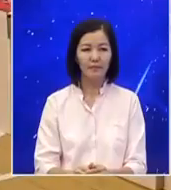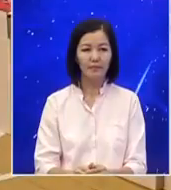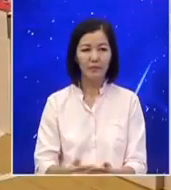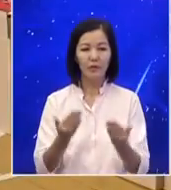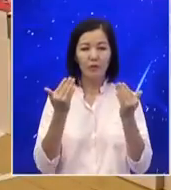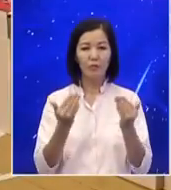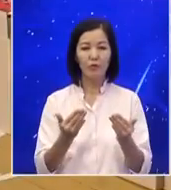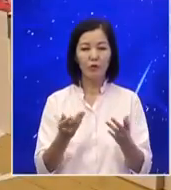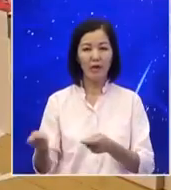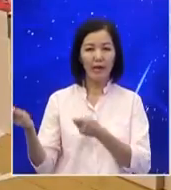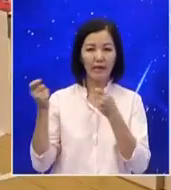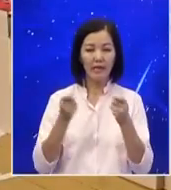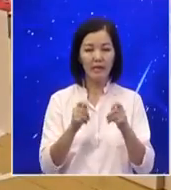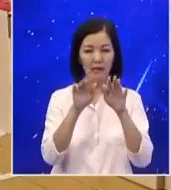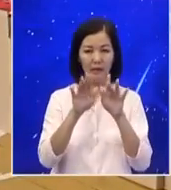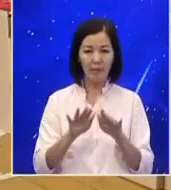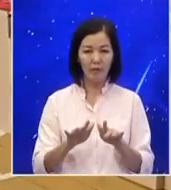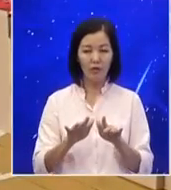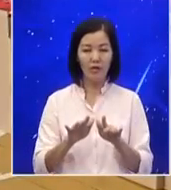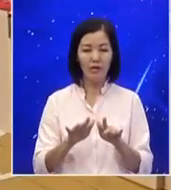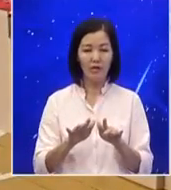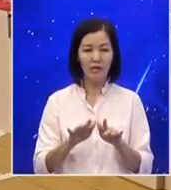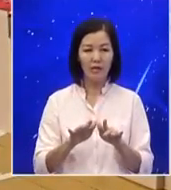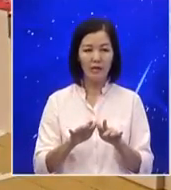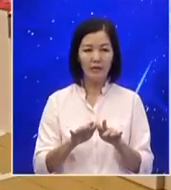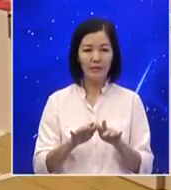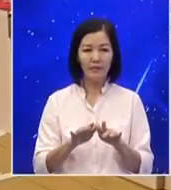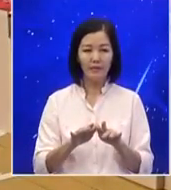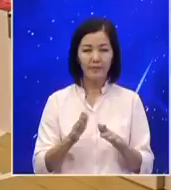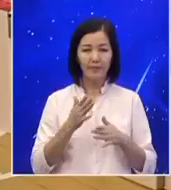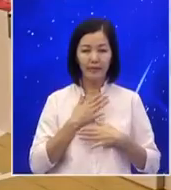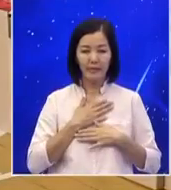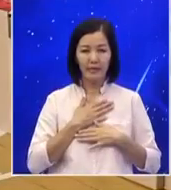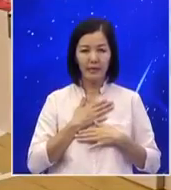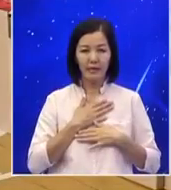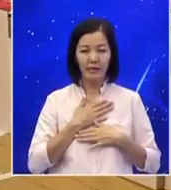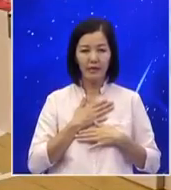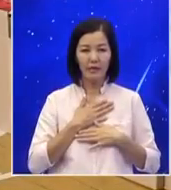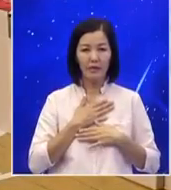Бүгінгі келіп жатқан компьютерлер, персоналды компьютерлер, бізге негізі АТК